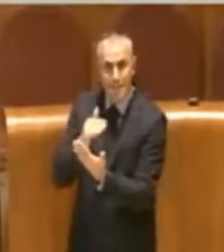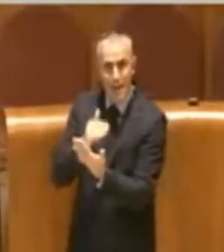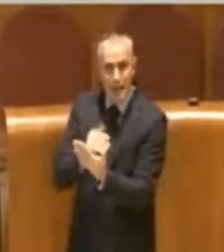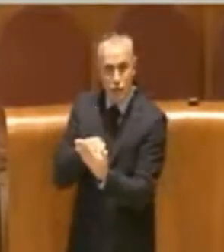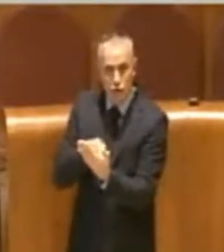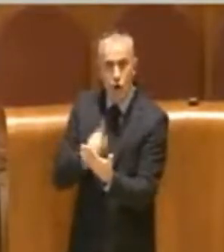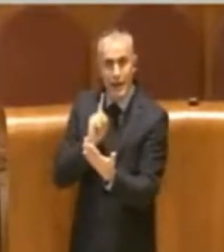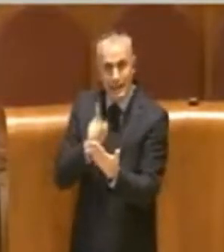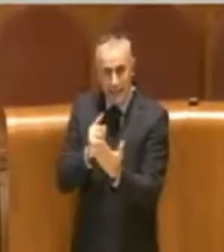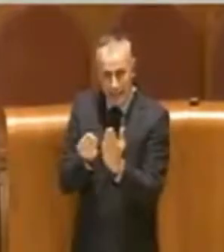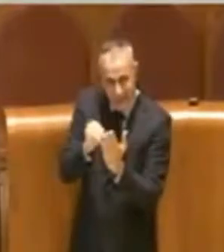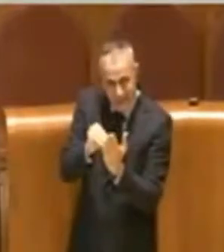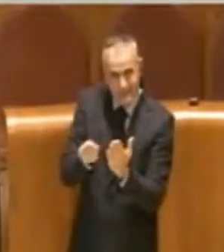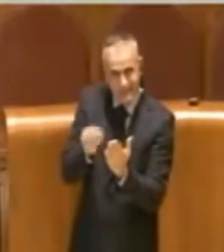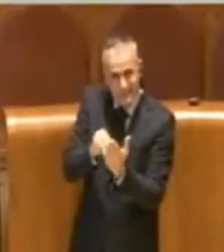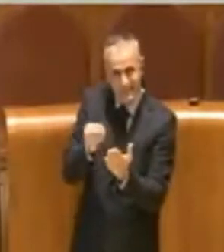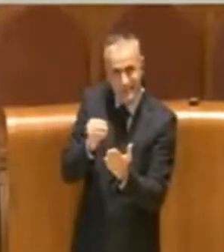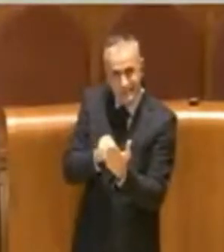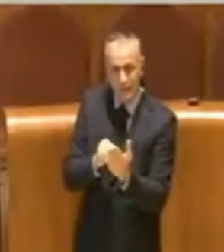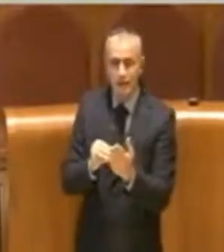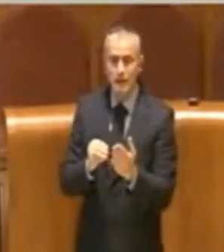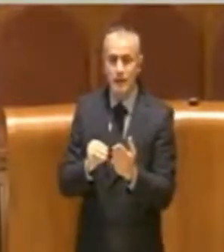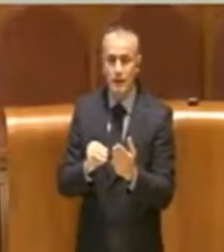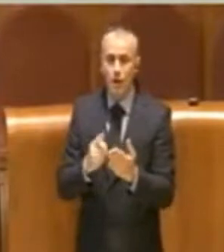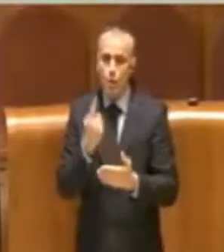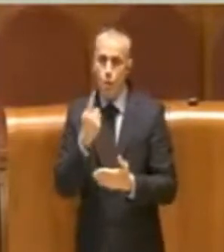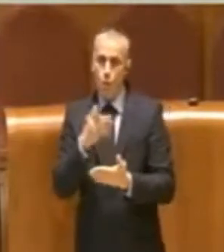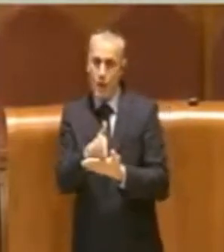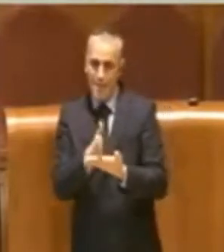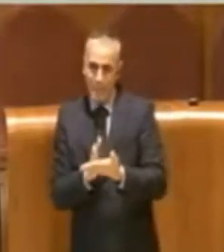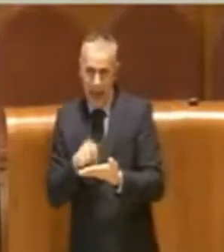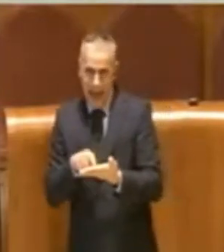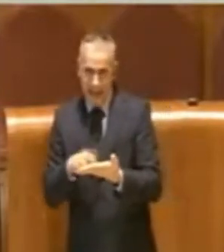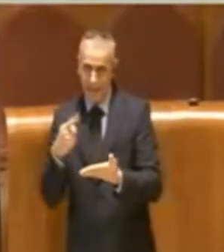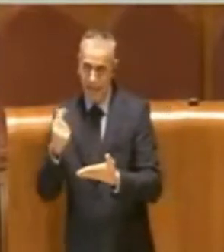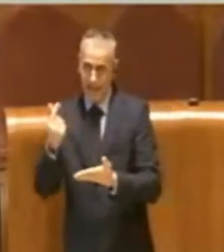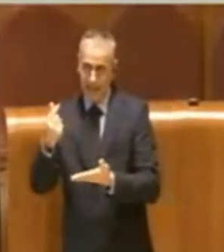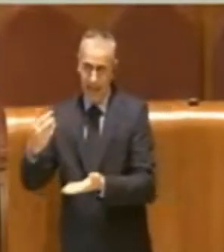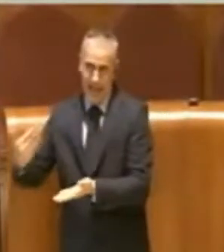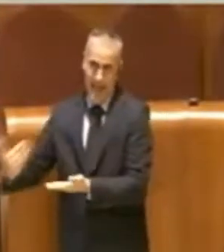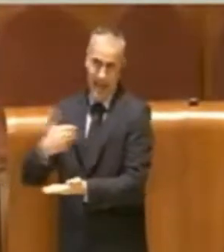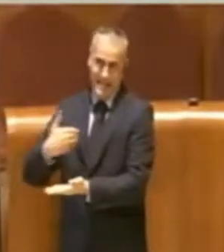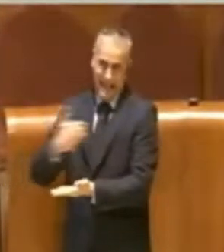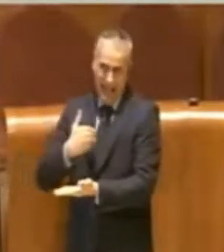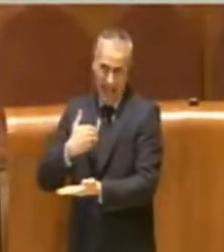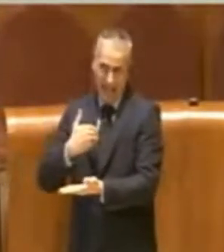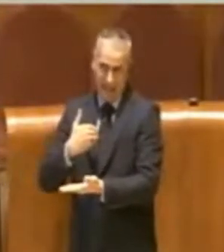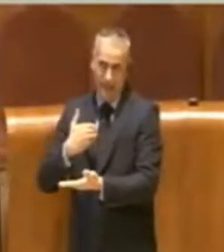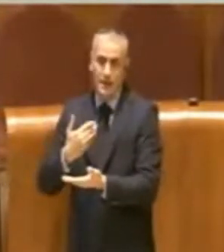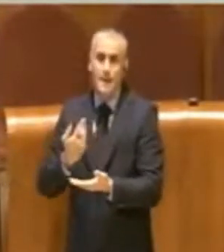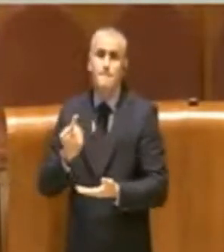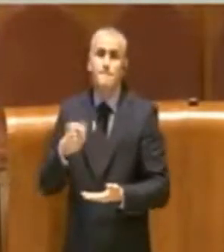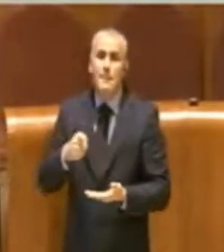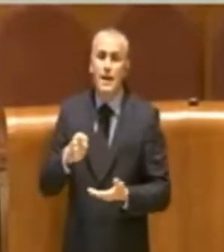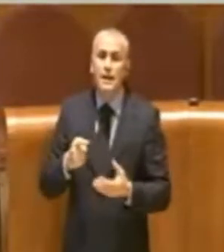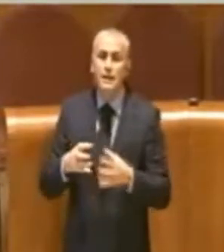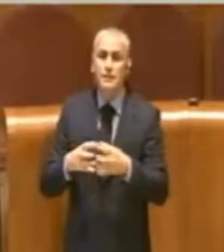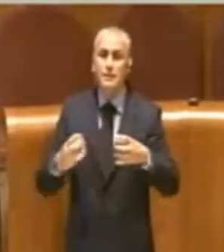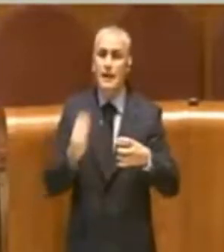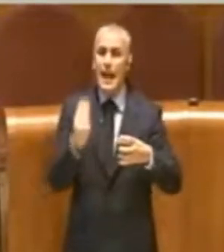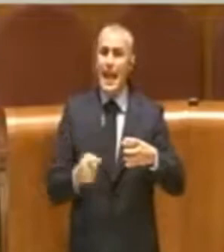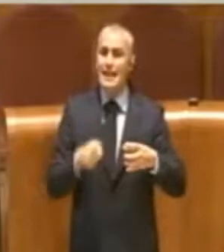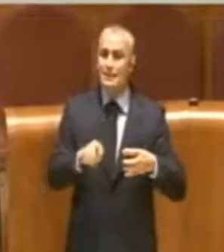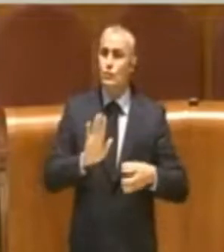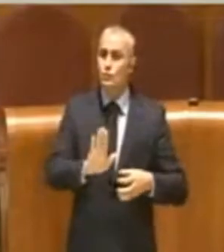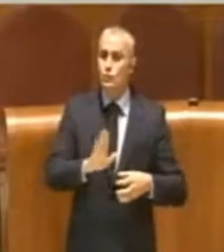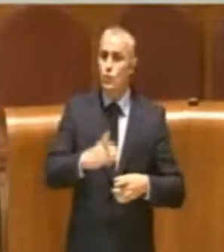articolare ovviamente una parte significativa delle entrate rispetto a quelle che sono le necessità dell'ente e il